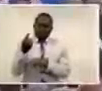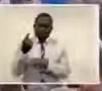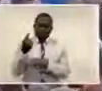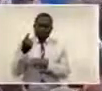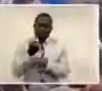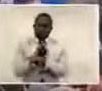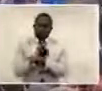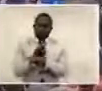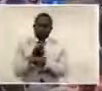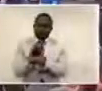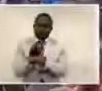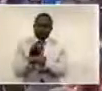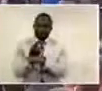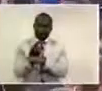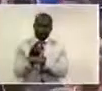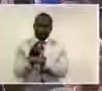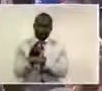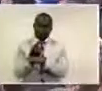ntazina